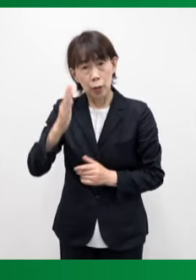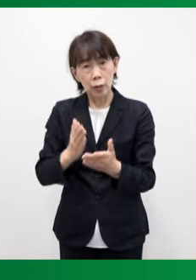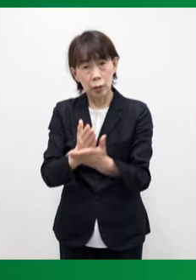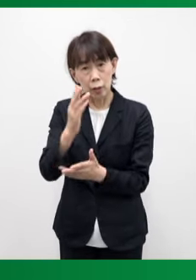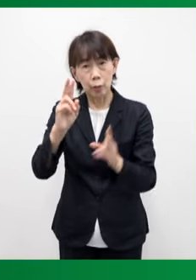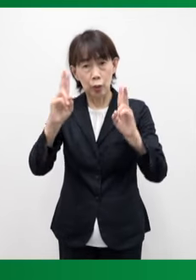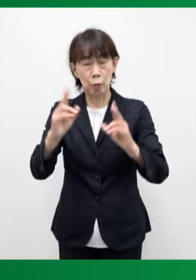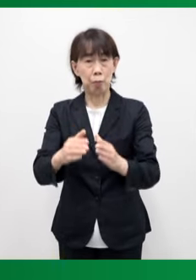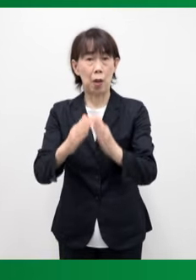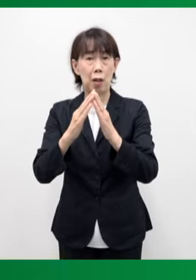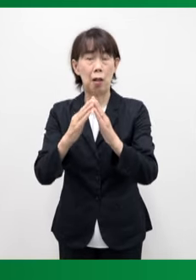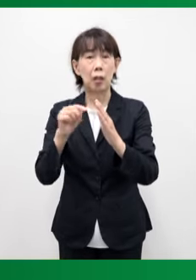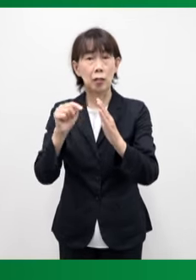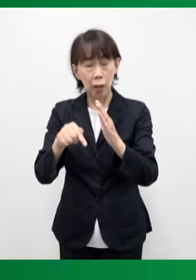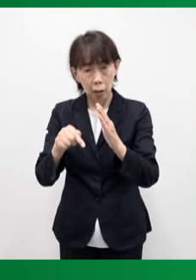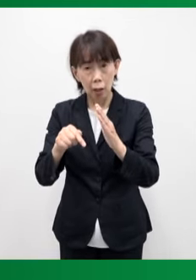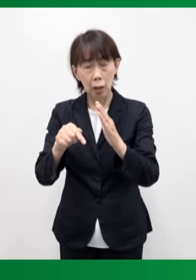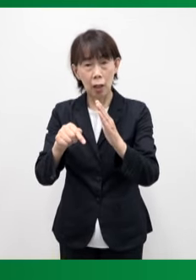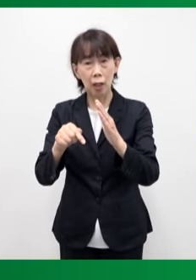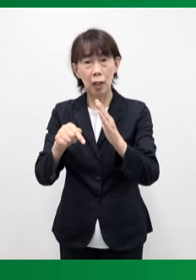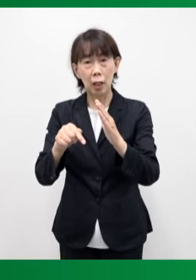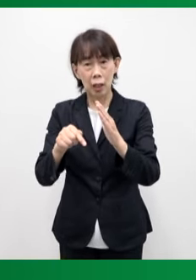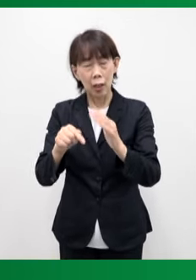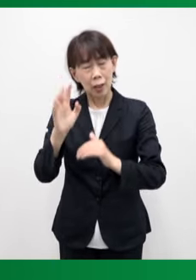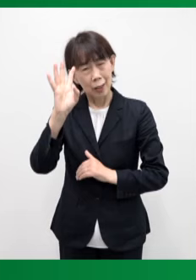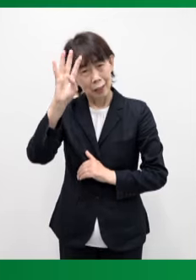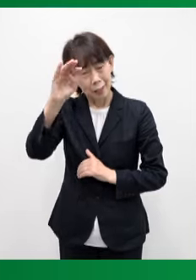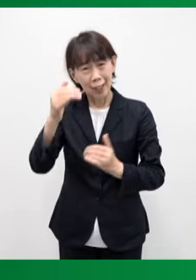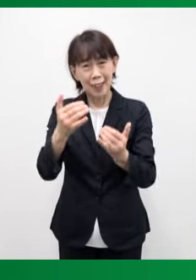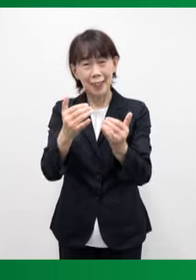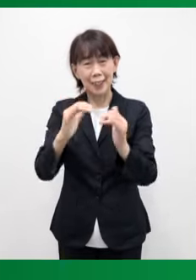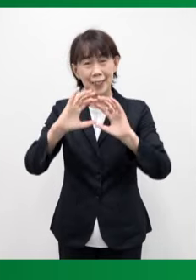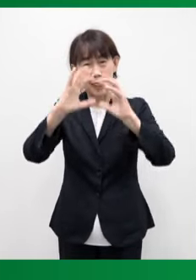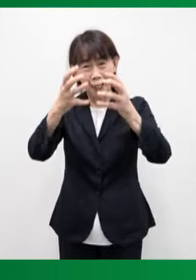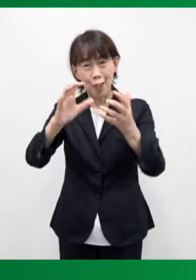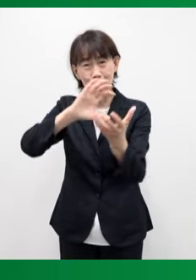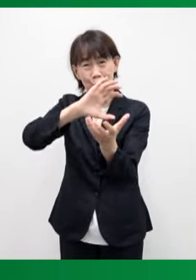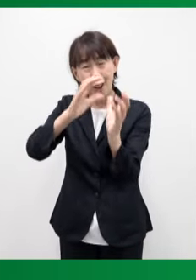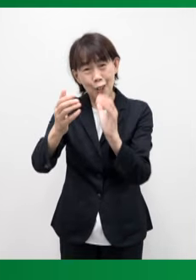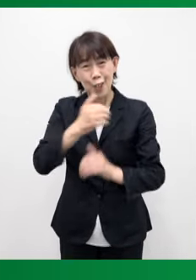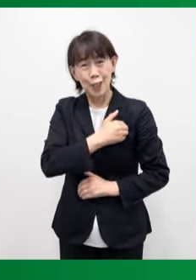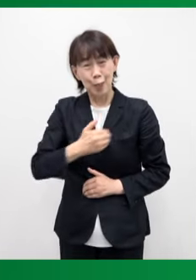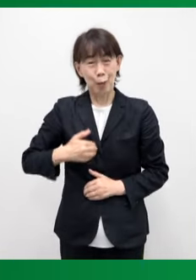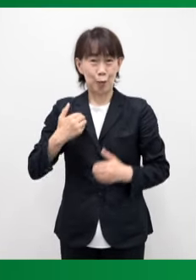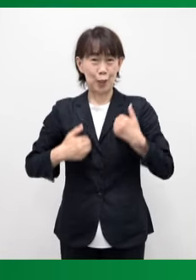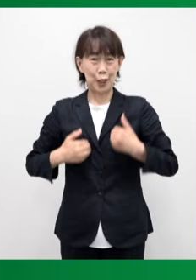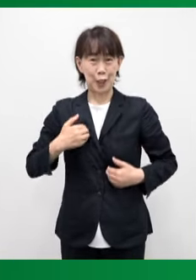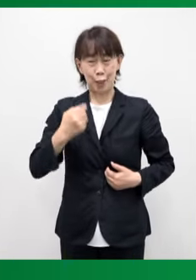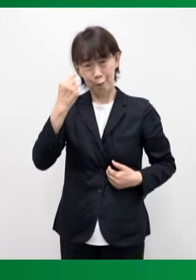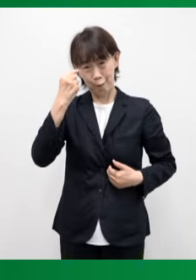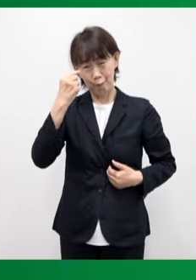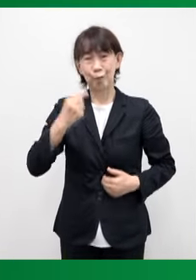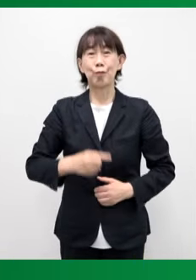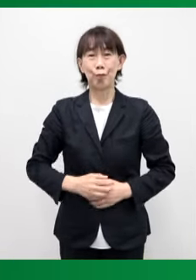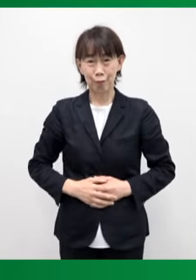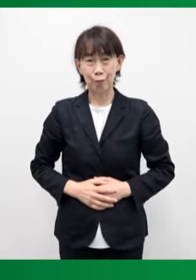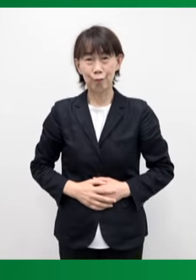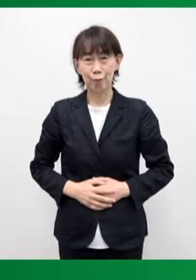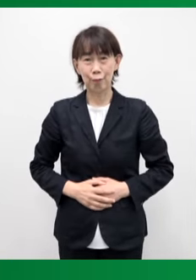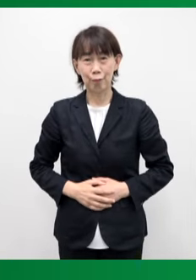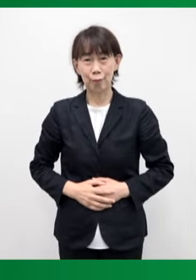企業を作り上げていって、そしてですねいつの日か世界を変えていく、そんな風になってくれると嬉しいなと思っています。